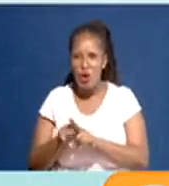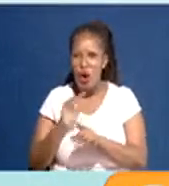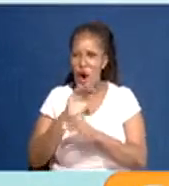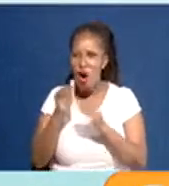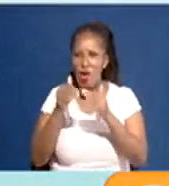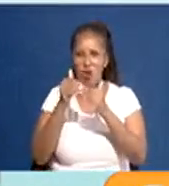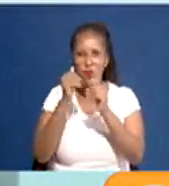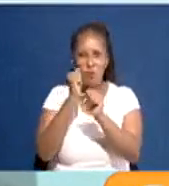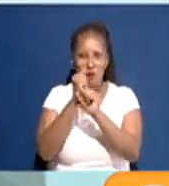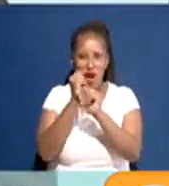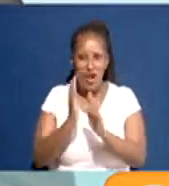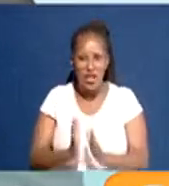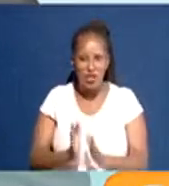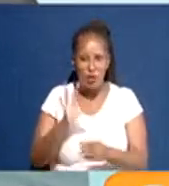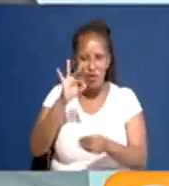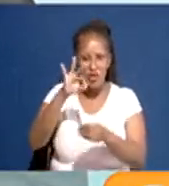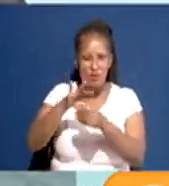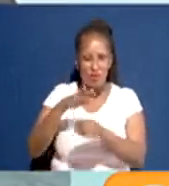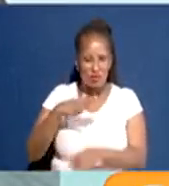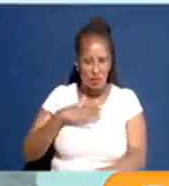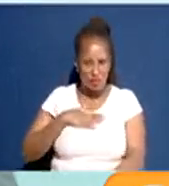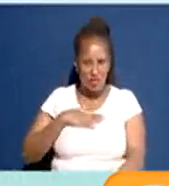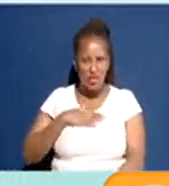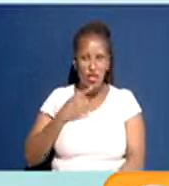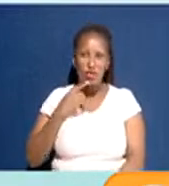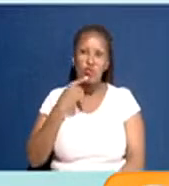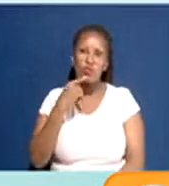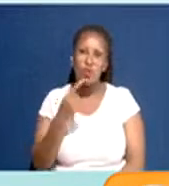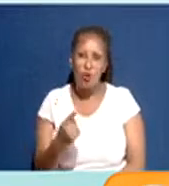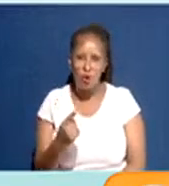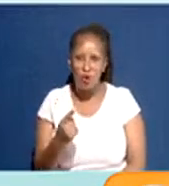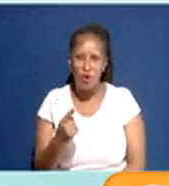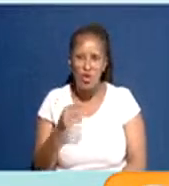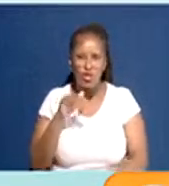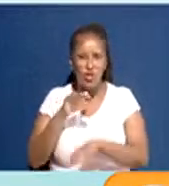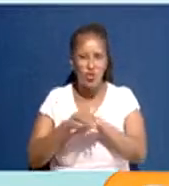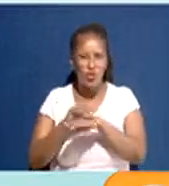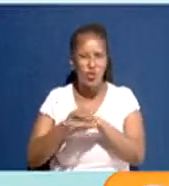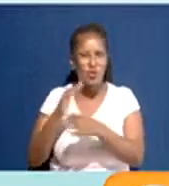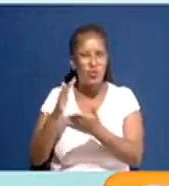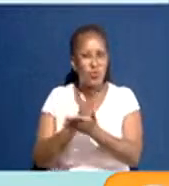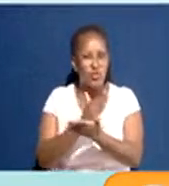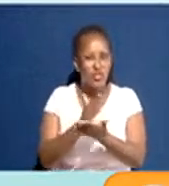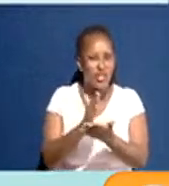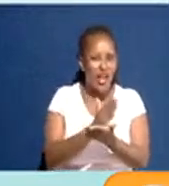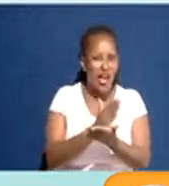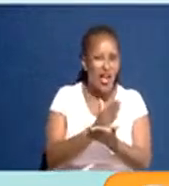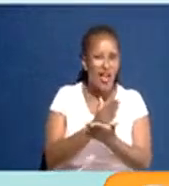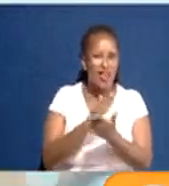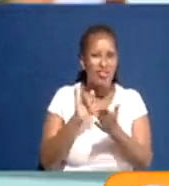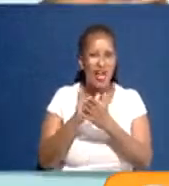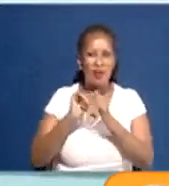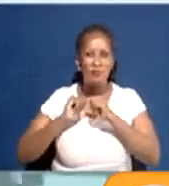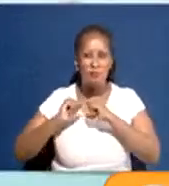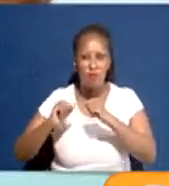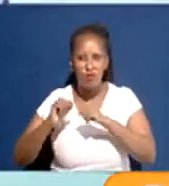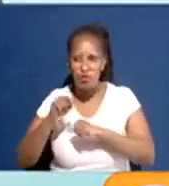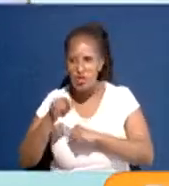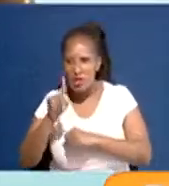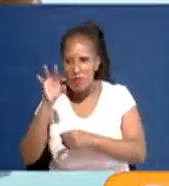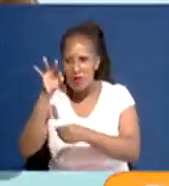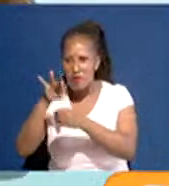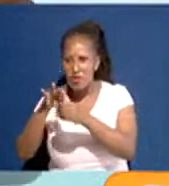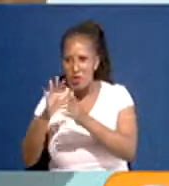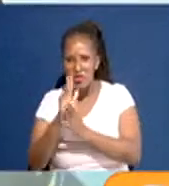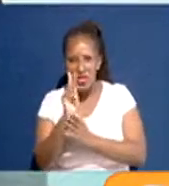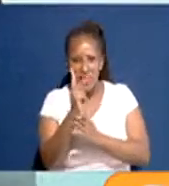wafanyikazi wamenichagua. So we share the employer. Nyinyi mmechaguliwa na